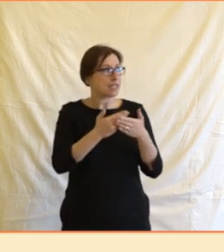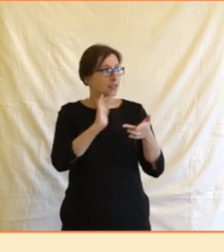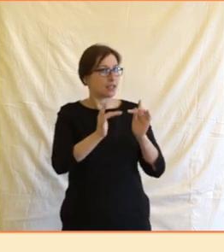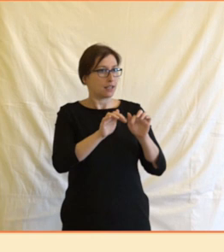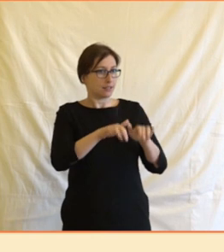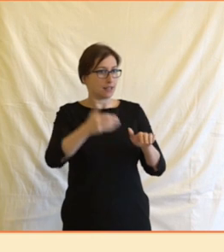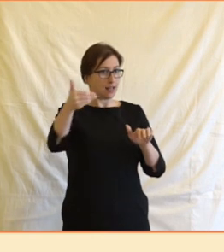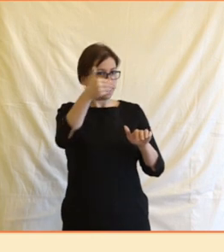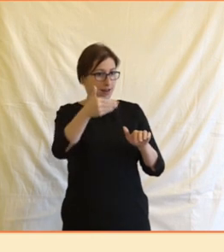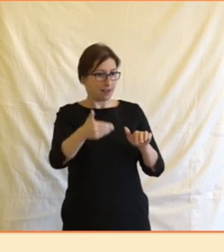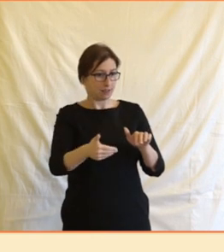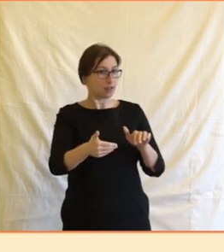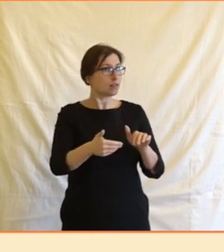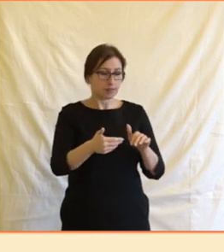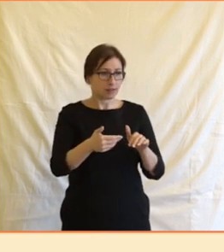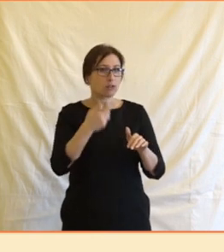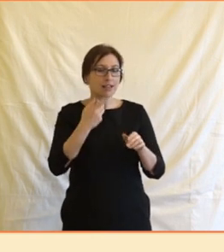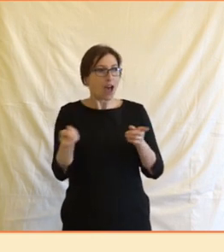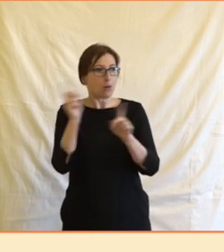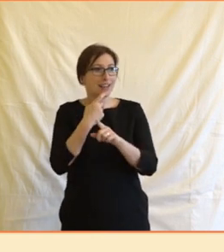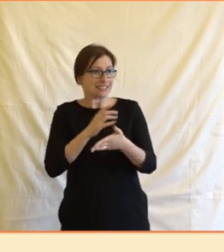naopak chtít jaksi